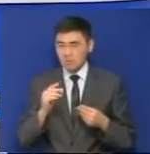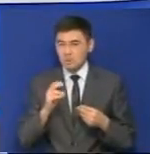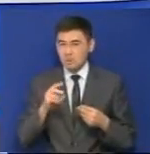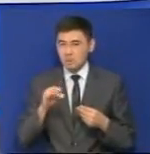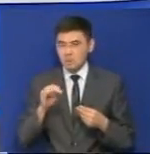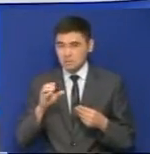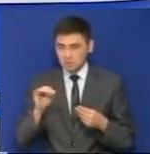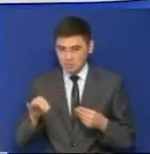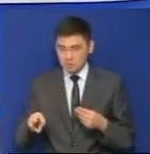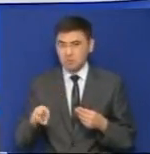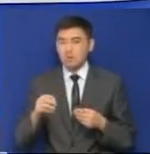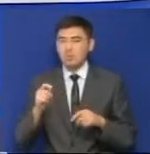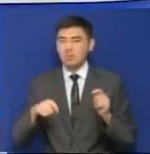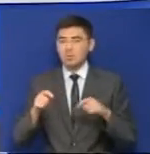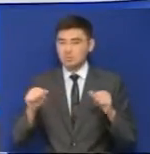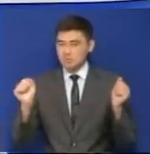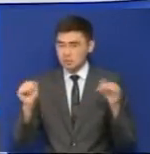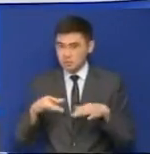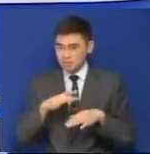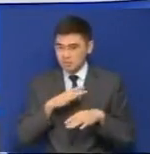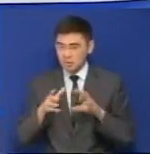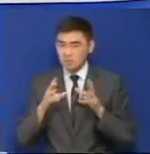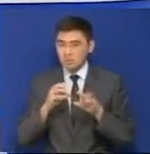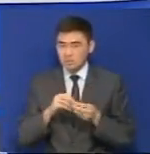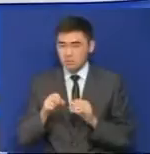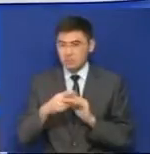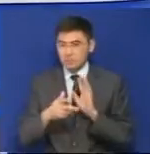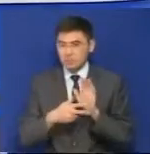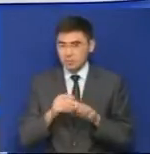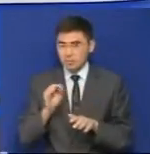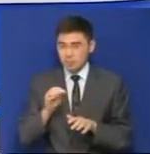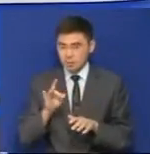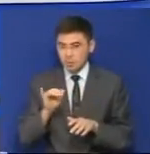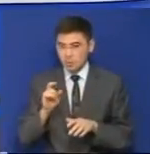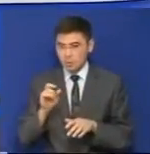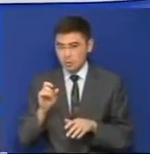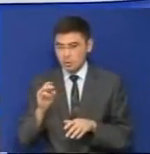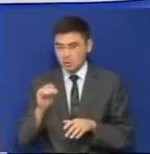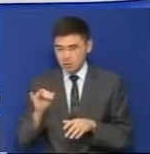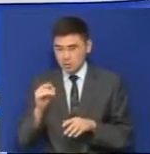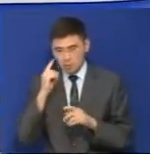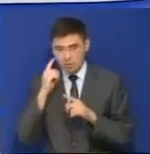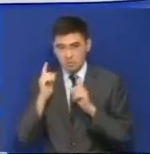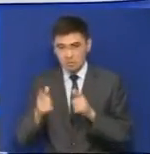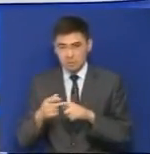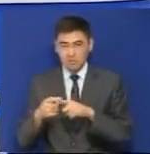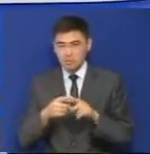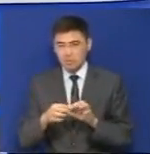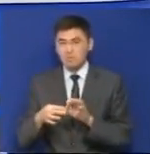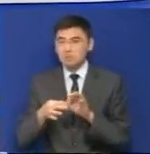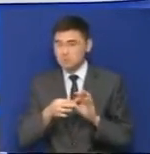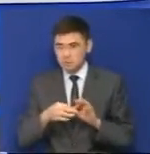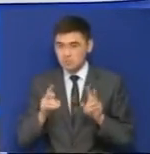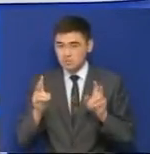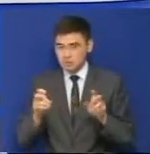өткізілді. Оған қатысушылар манифест қабылдап, 18 қазанда рухани келісім күні деп жариялады. Айтулы датаға орай